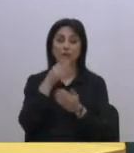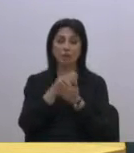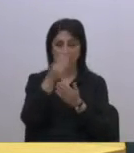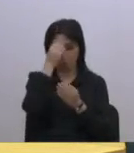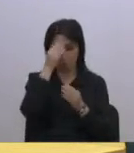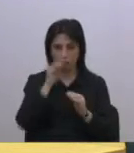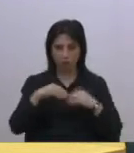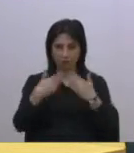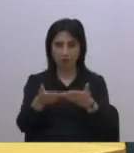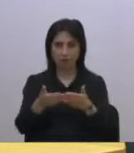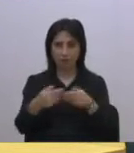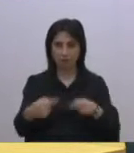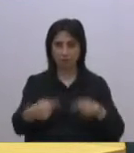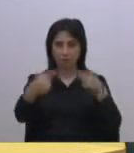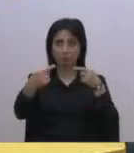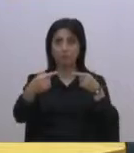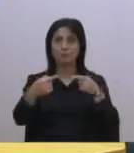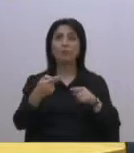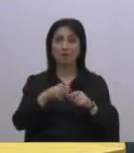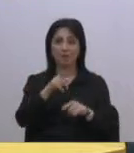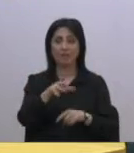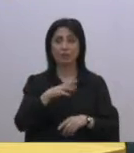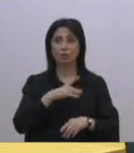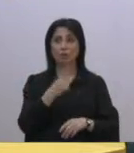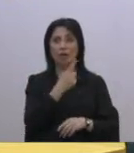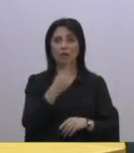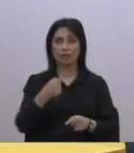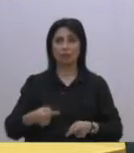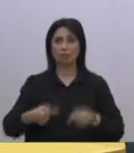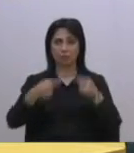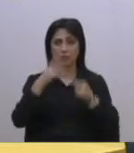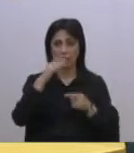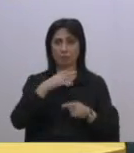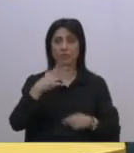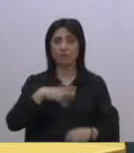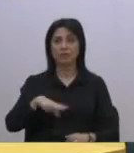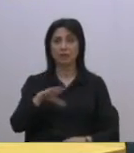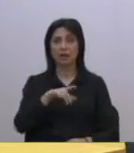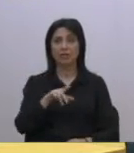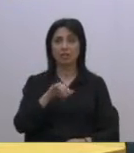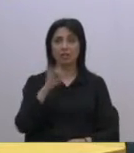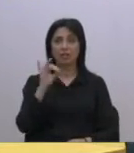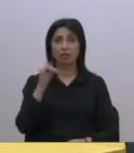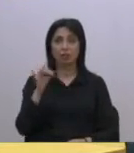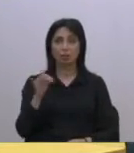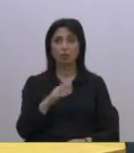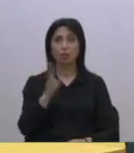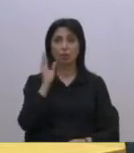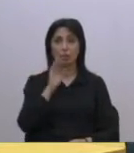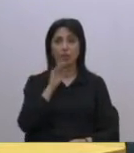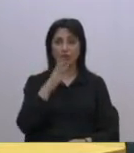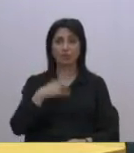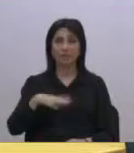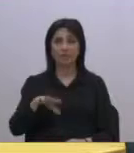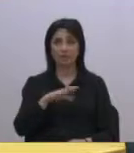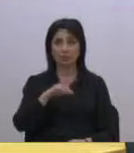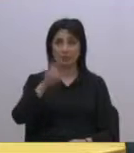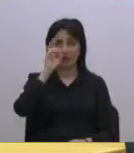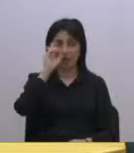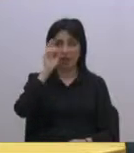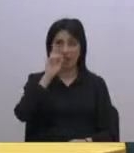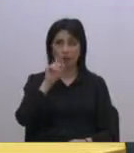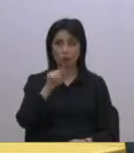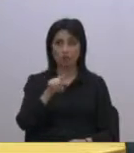პოზიცია დაეპირისპირებინა. ეს იყო ერთადერთი შემთხვევა საქართველოს ისტორიაში, როდესაც საქართველოს